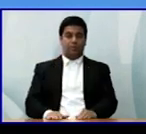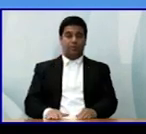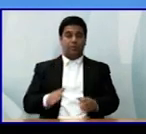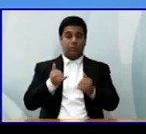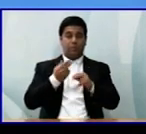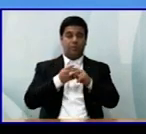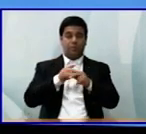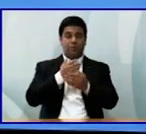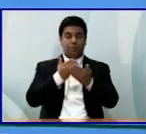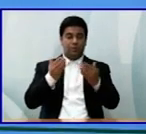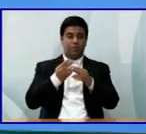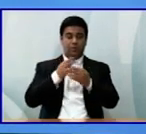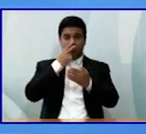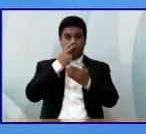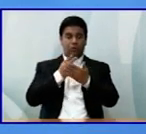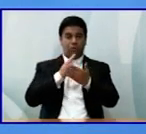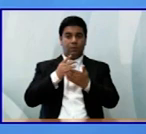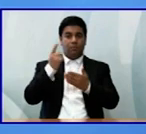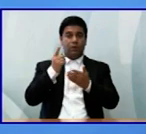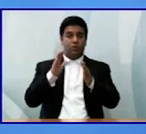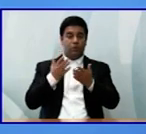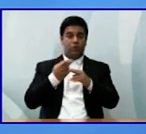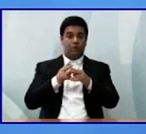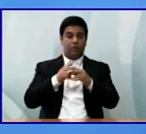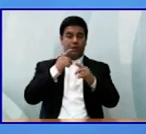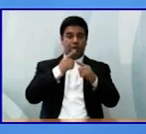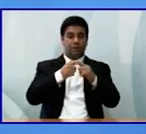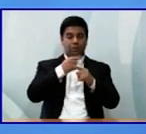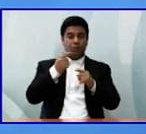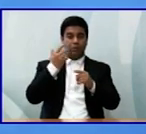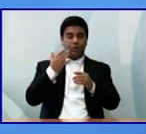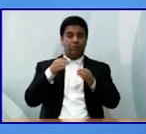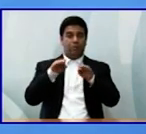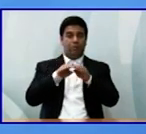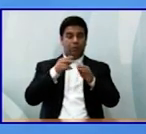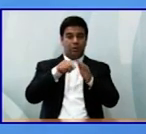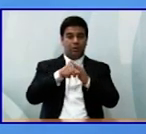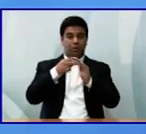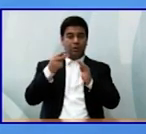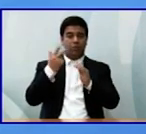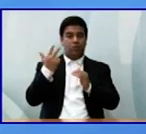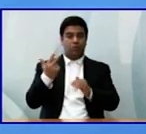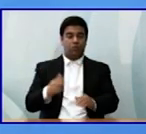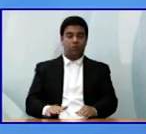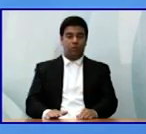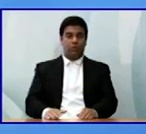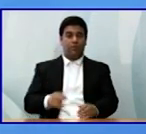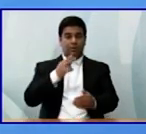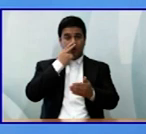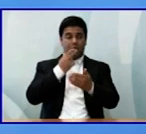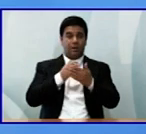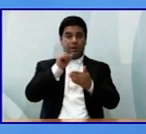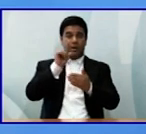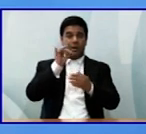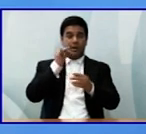Keling, shu holatlarni ko'rib chiqaylik. Birinchi holat, x minus 5 barobar 3. Demak, qarang-a,